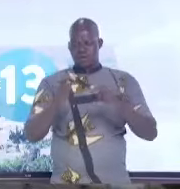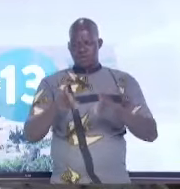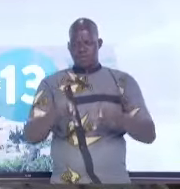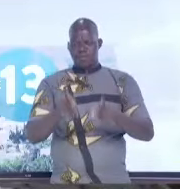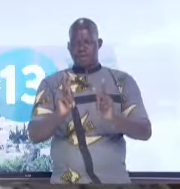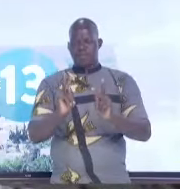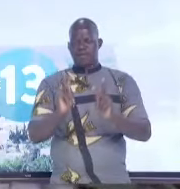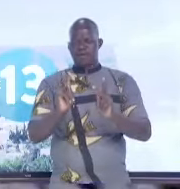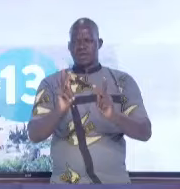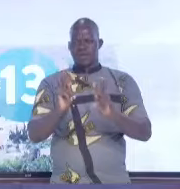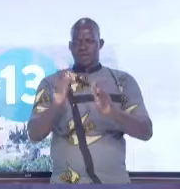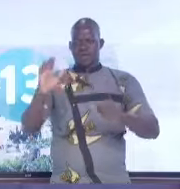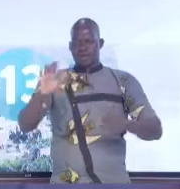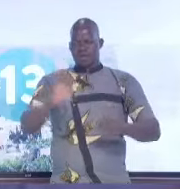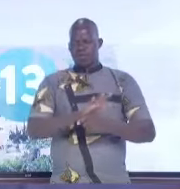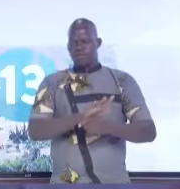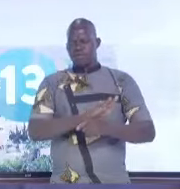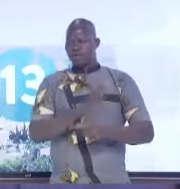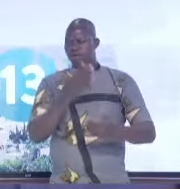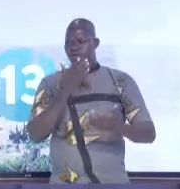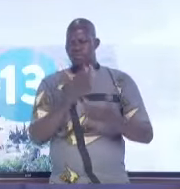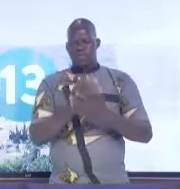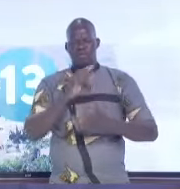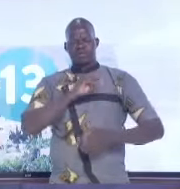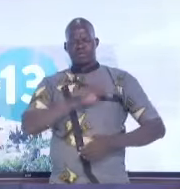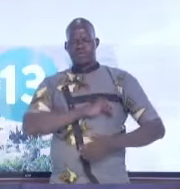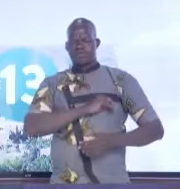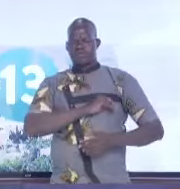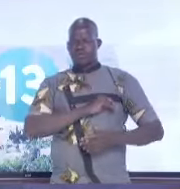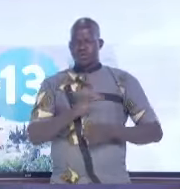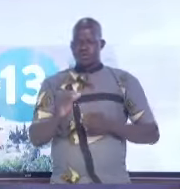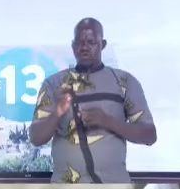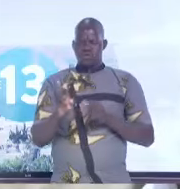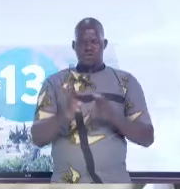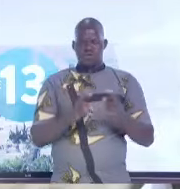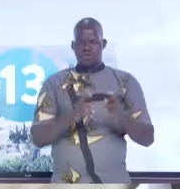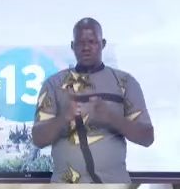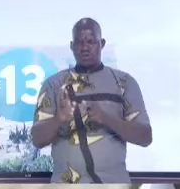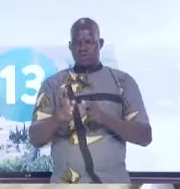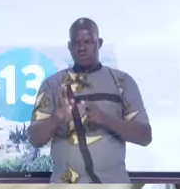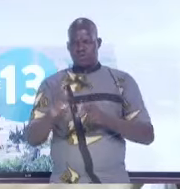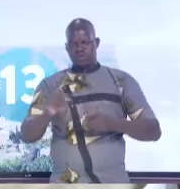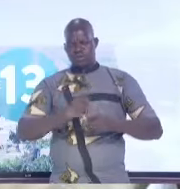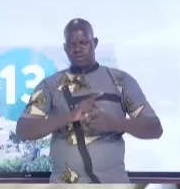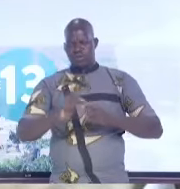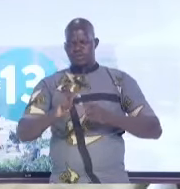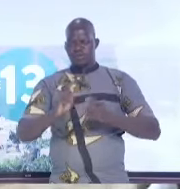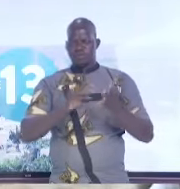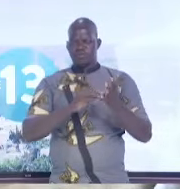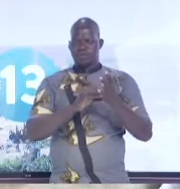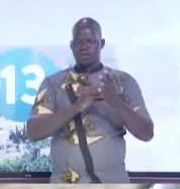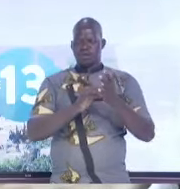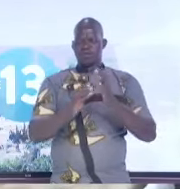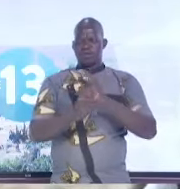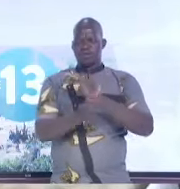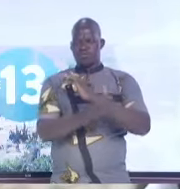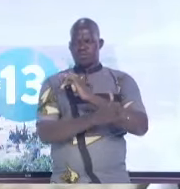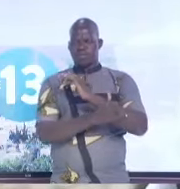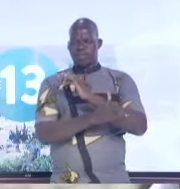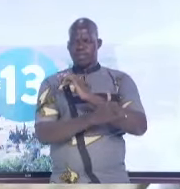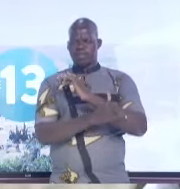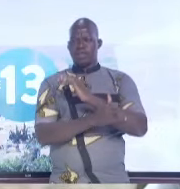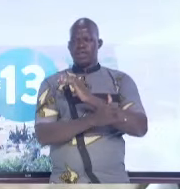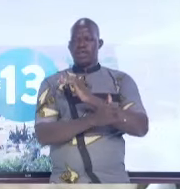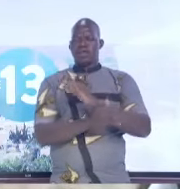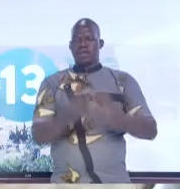permettre d'accomplir pleinement sa mission de régulation de la pratique médicale dans notre pays et in